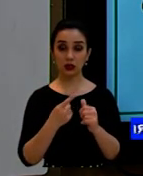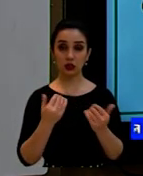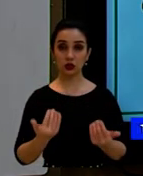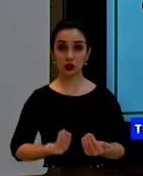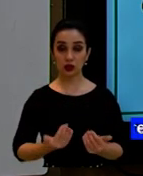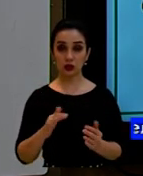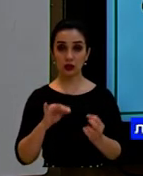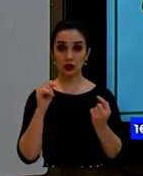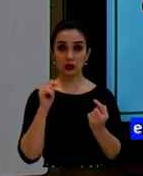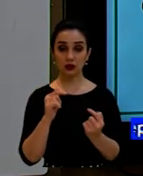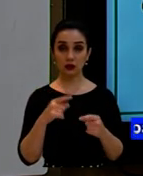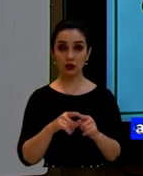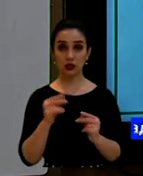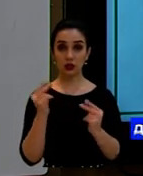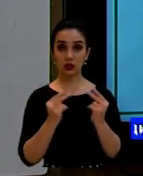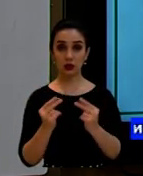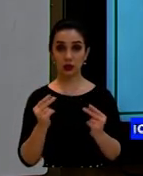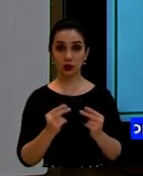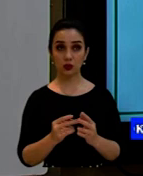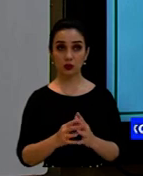жилища соответствующему рисунку.